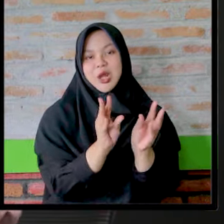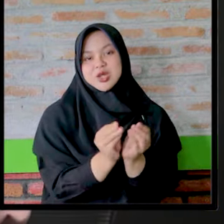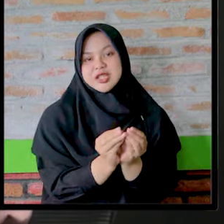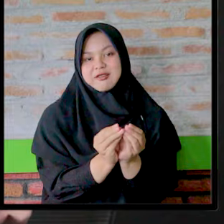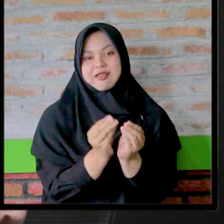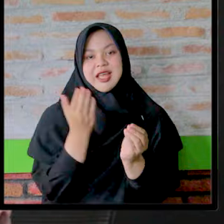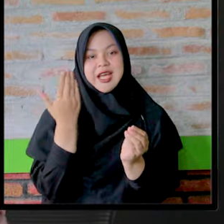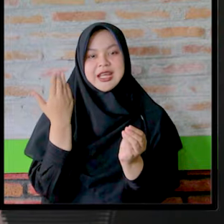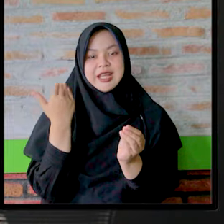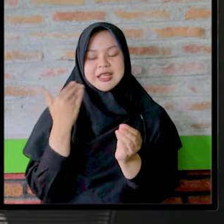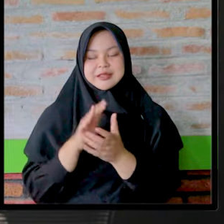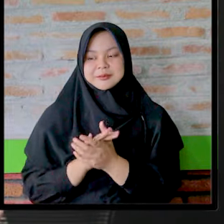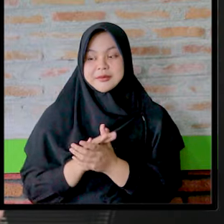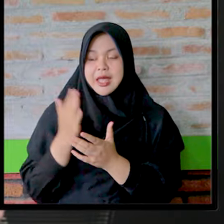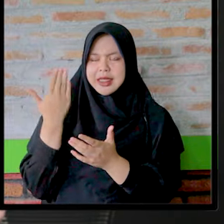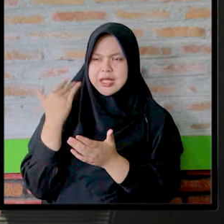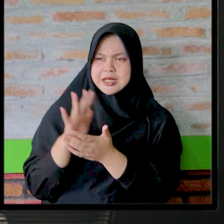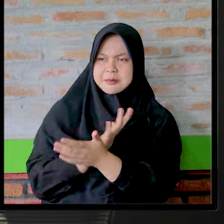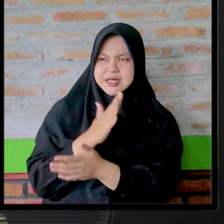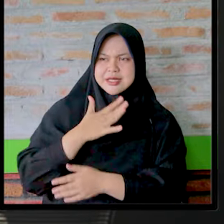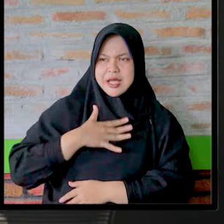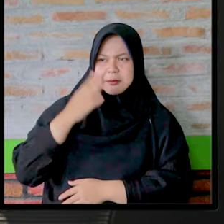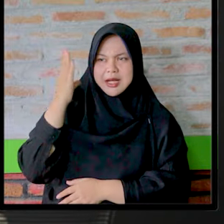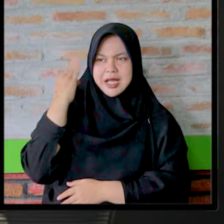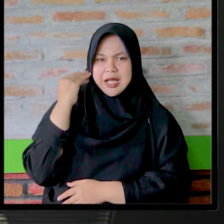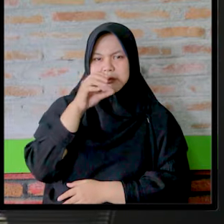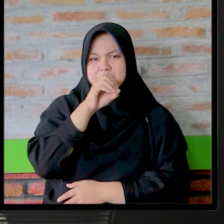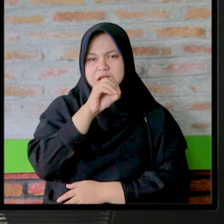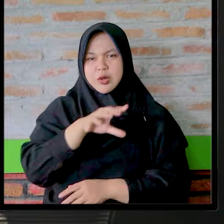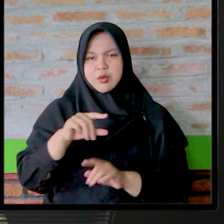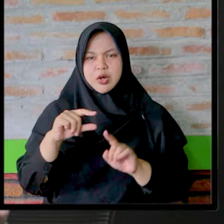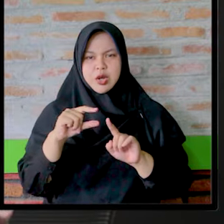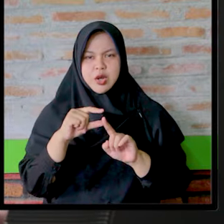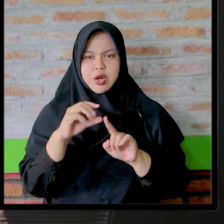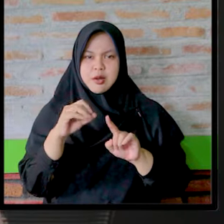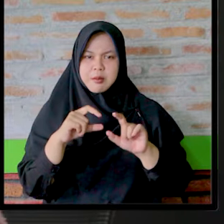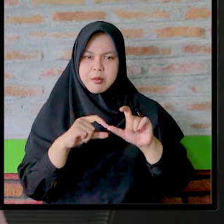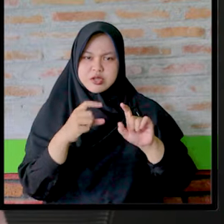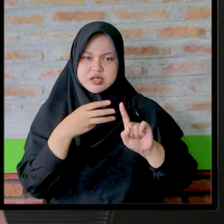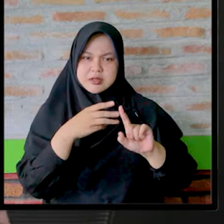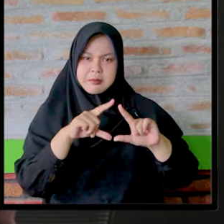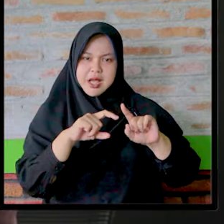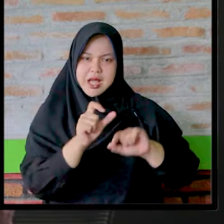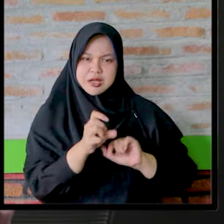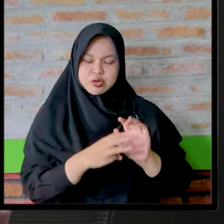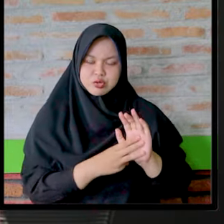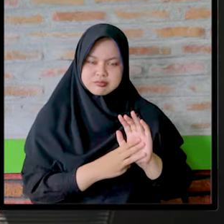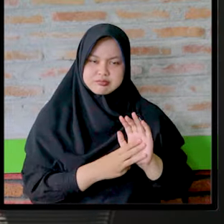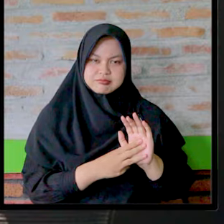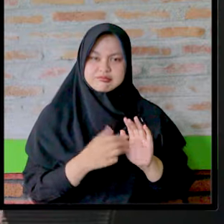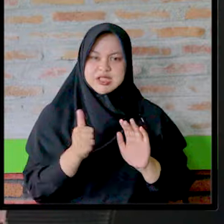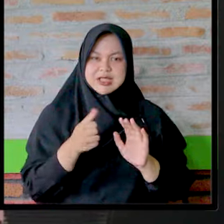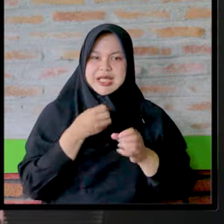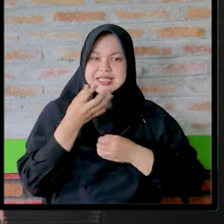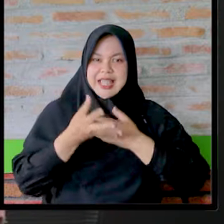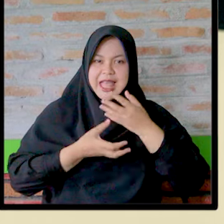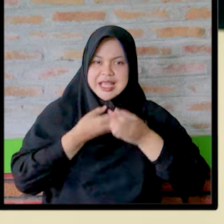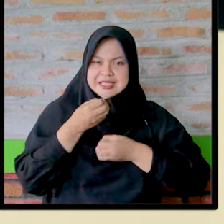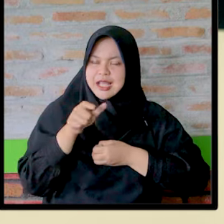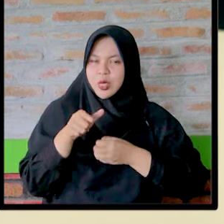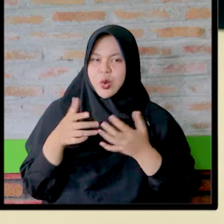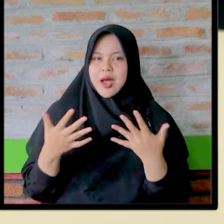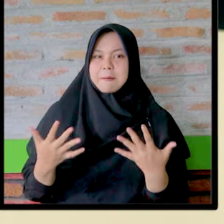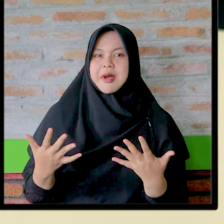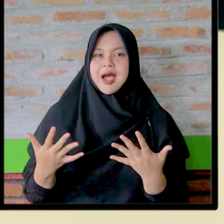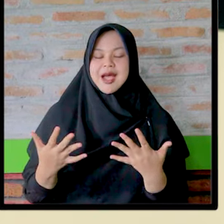tadi sempat saya mendengar Ibu menyebut pos pos bakum ya Bu ya Bisa dijelaskan ibu itu apa itu Bu pos bakum